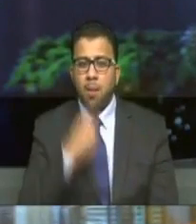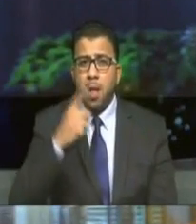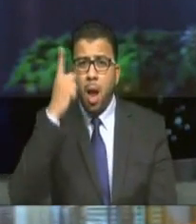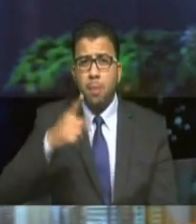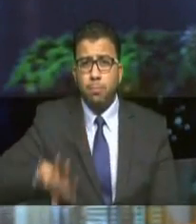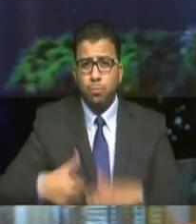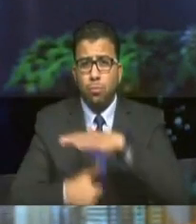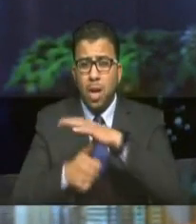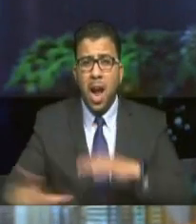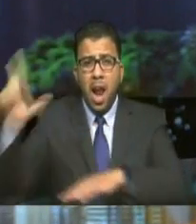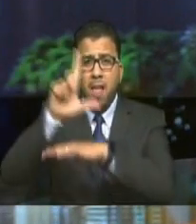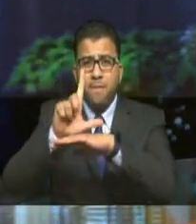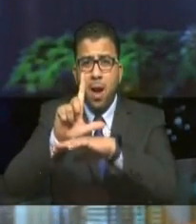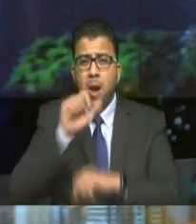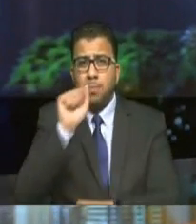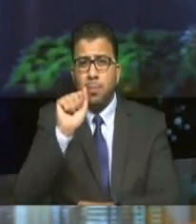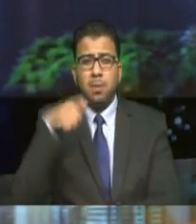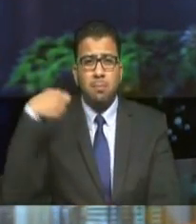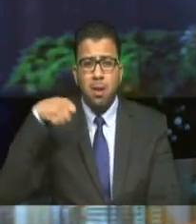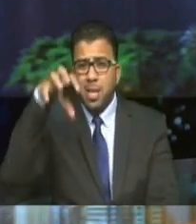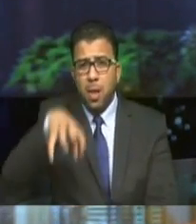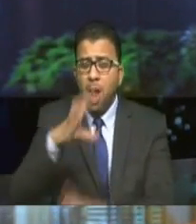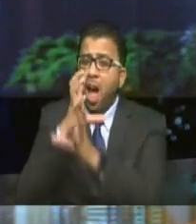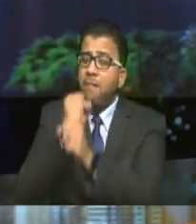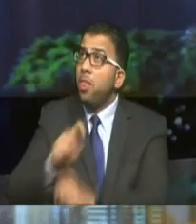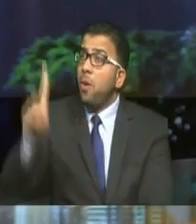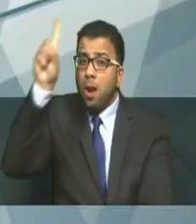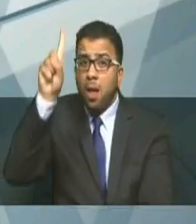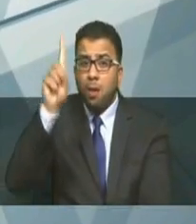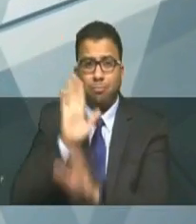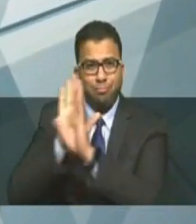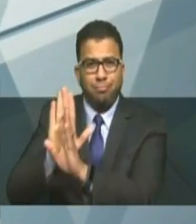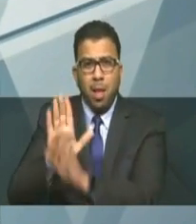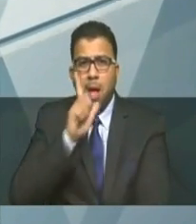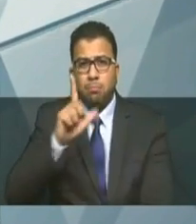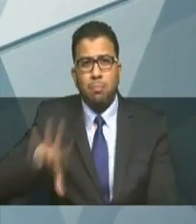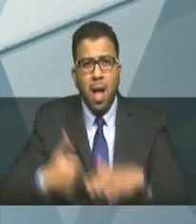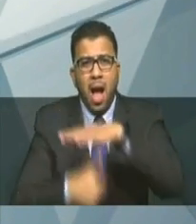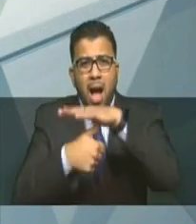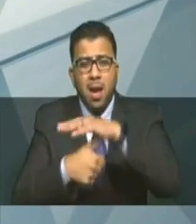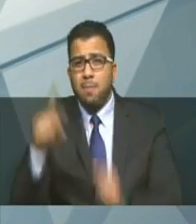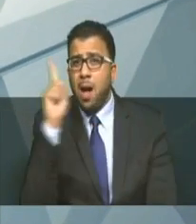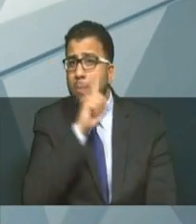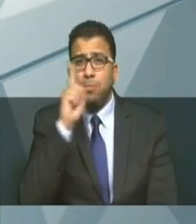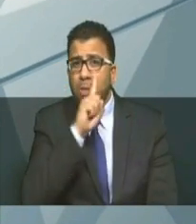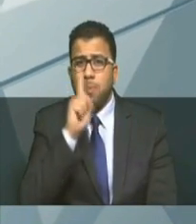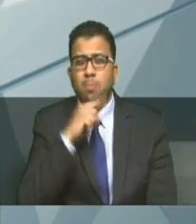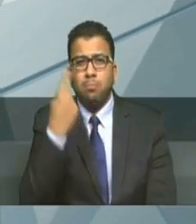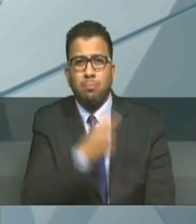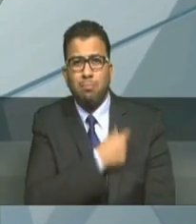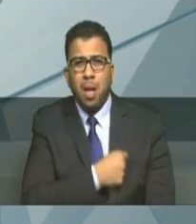أصدر صاحب السمو الشيخ خليفة بن زايد آل نهيان رئيس الدولة حفظه الله ورعاه بصفته حاكما لإمارة